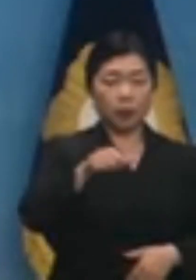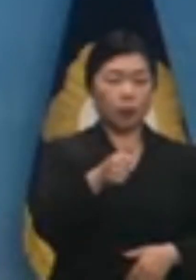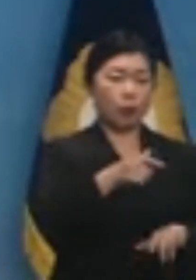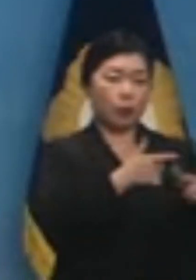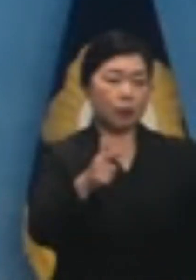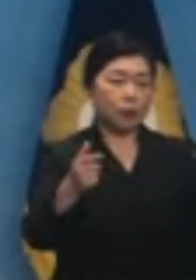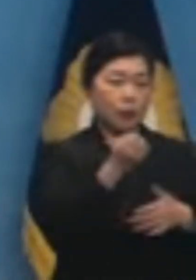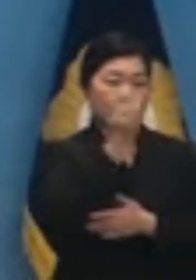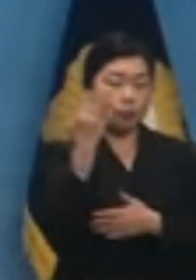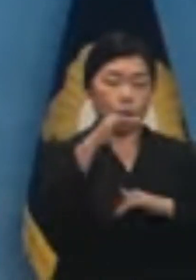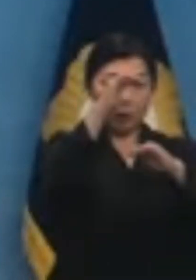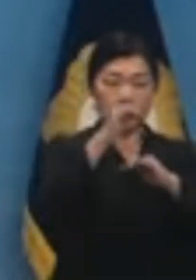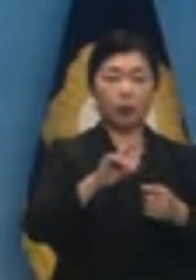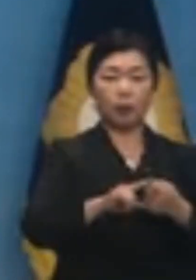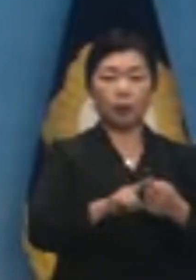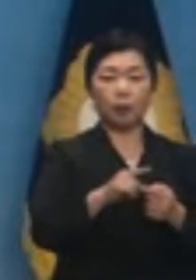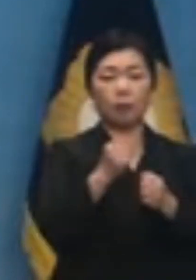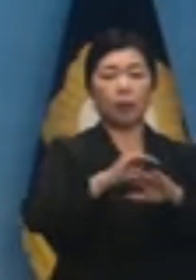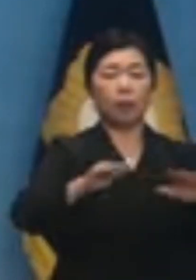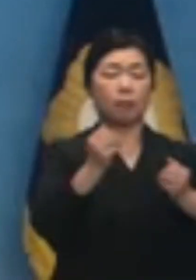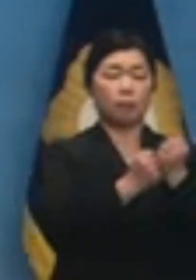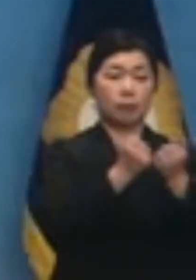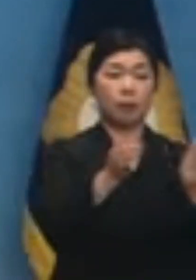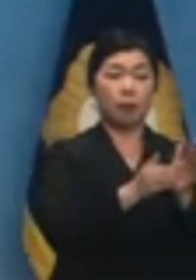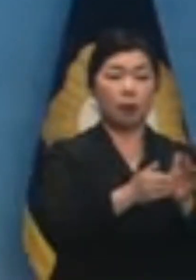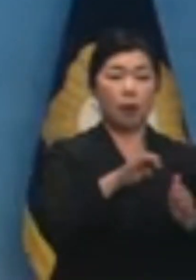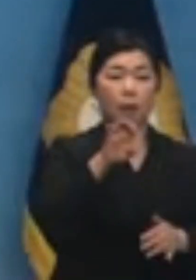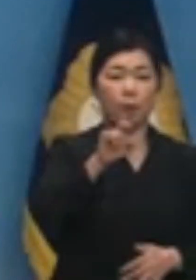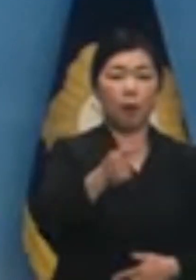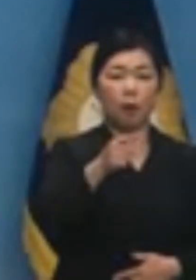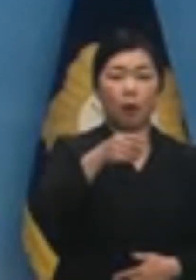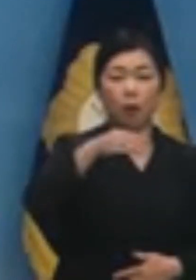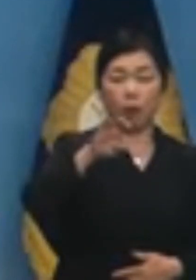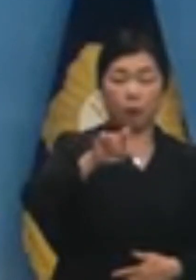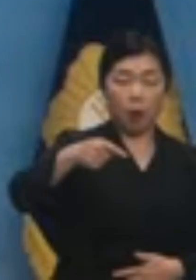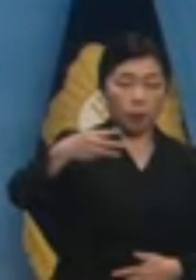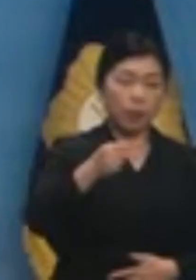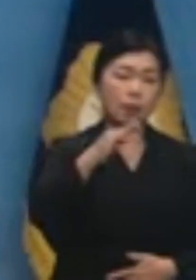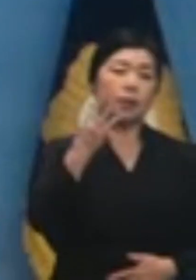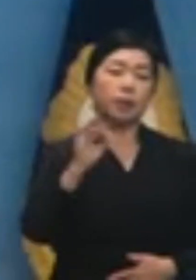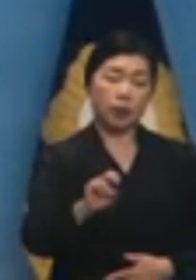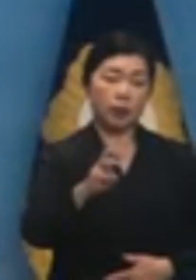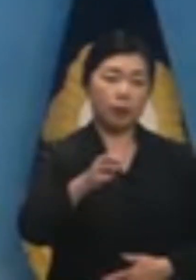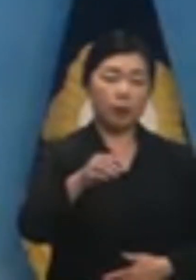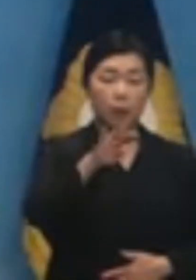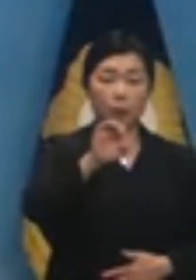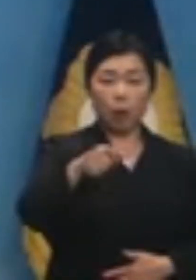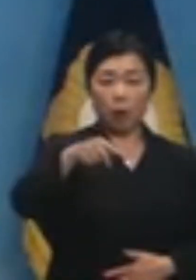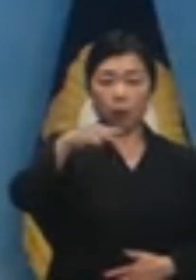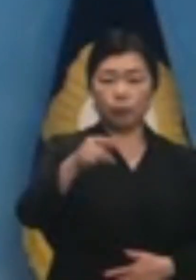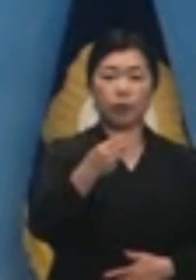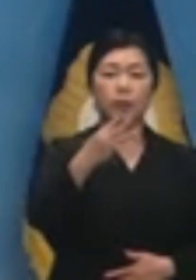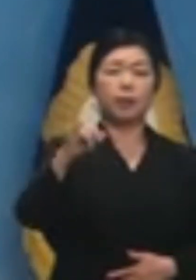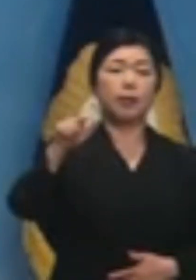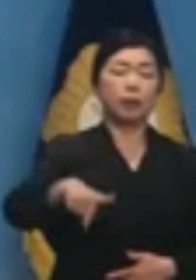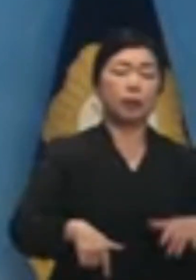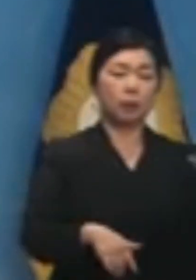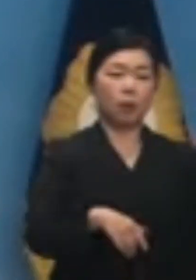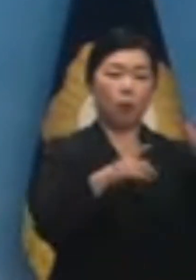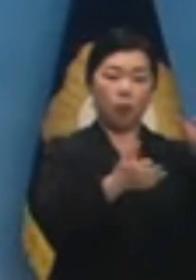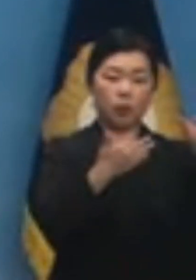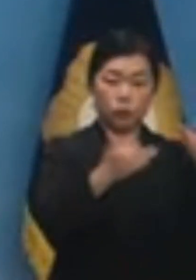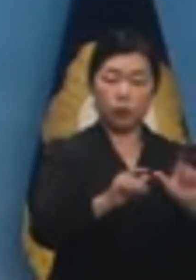등 언론 대응 현황 보고드리겠습니다. 더 퍼블릭 19일 대선 후보자 TV 토론회 관련 보도에서 이재명 후보에